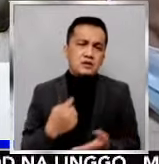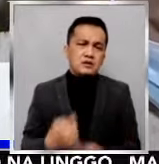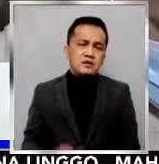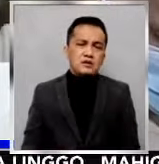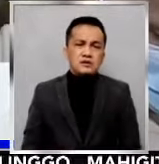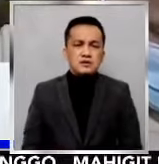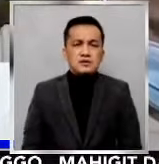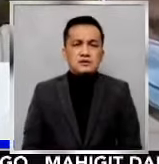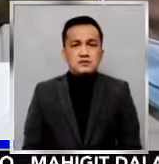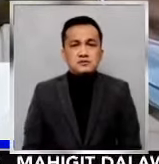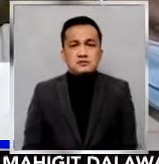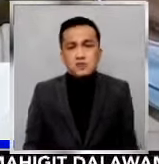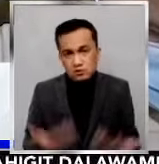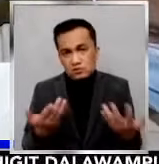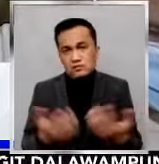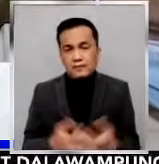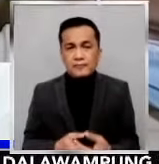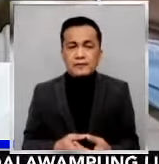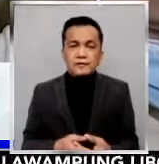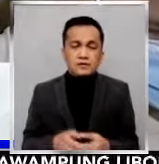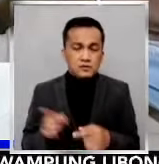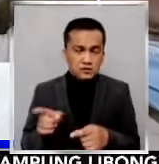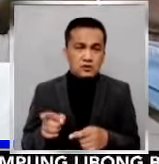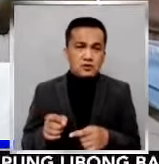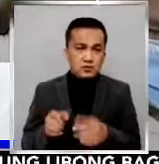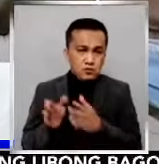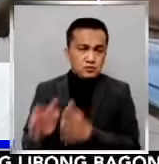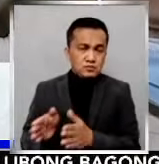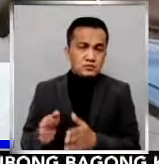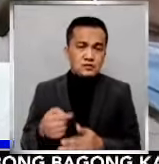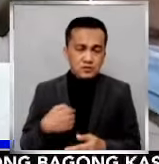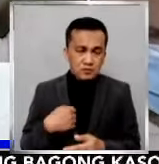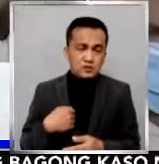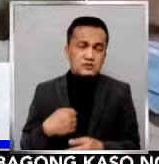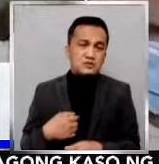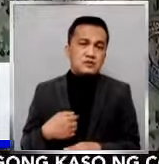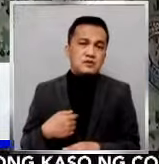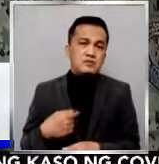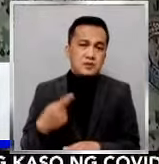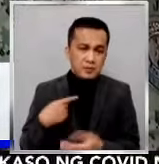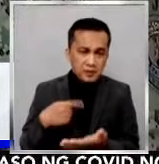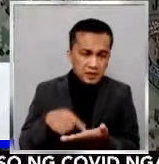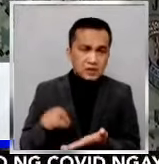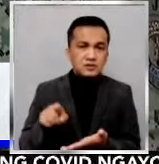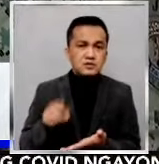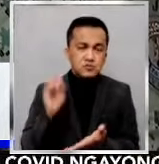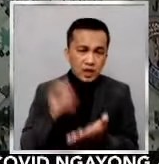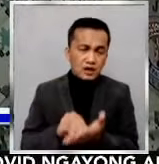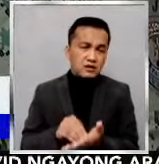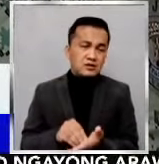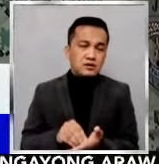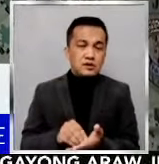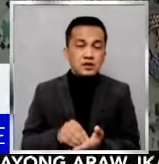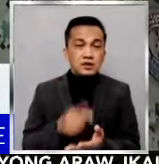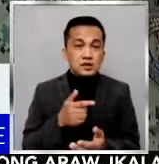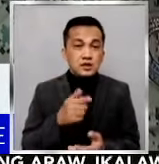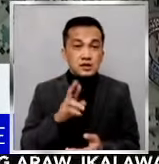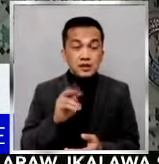And ito na lang daw po yung paraan para para mabayaran ng utang. Robbery in band, ibig sabihin po